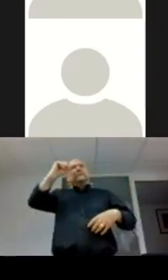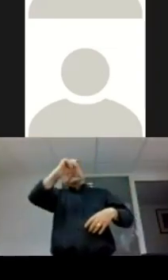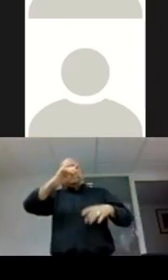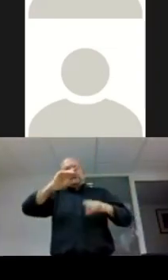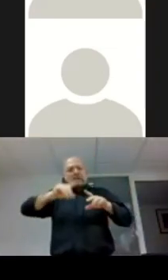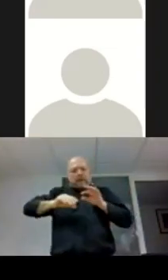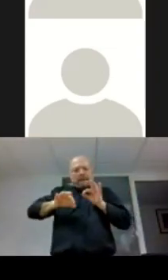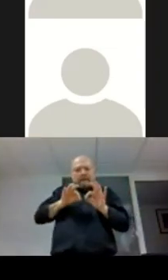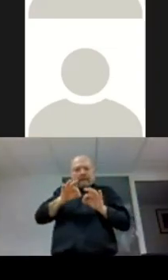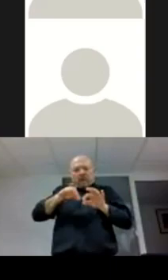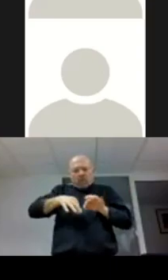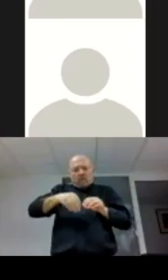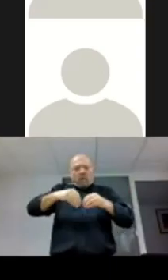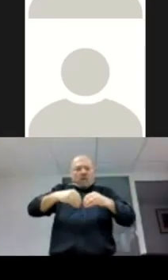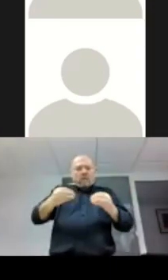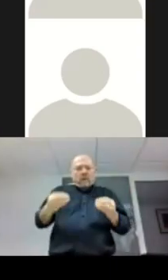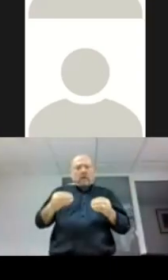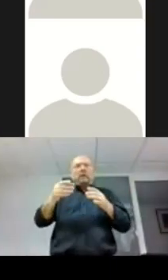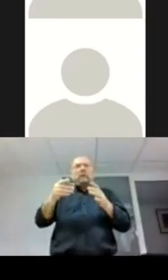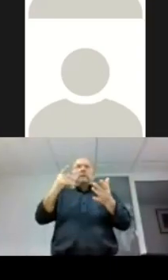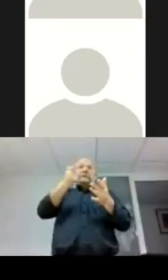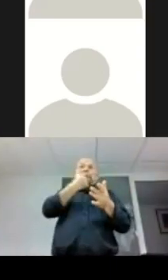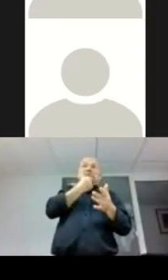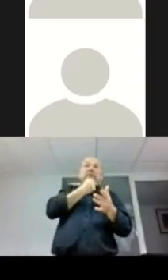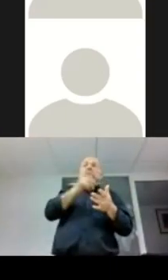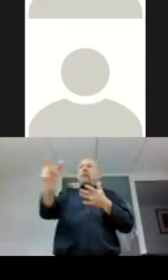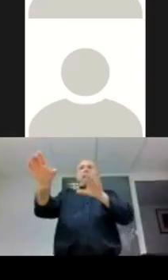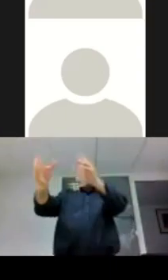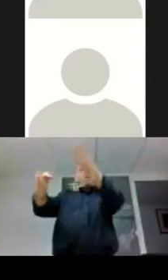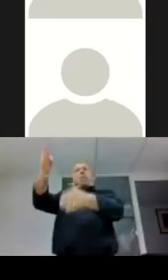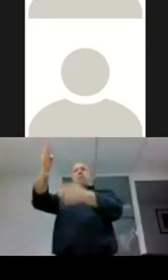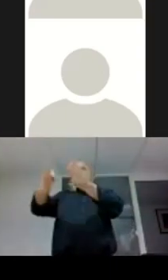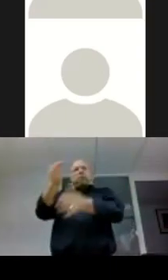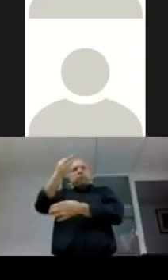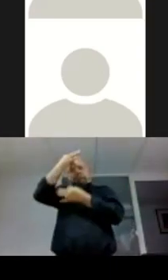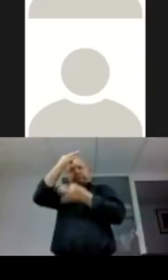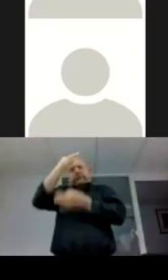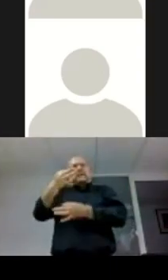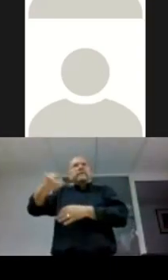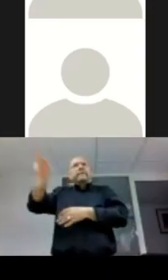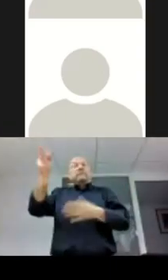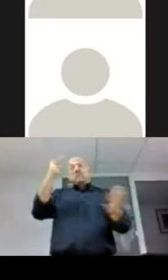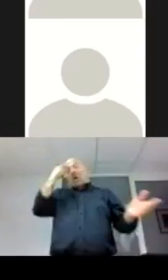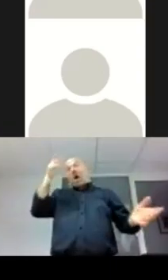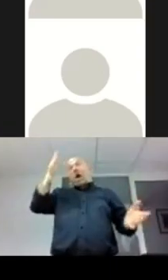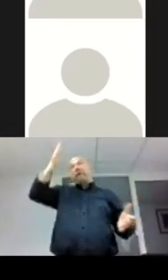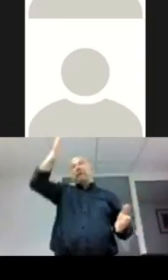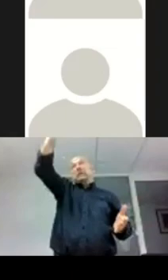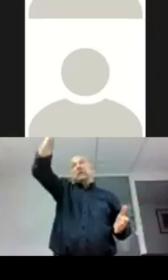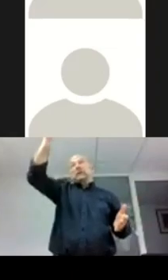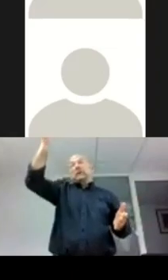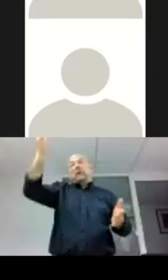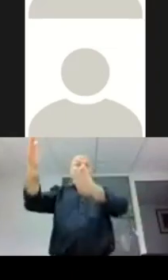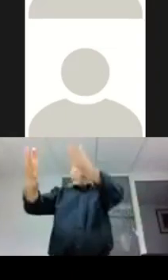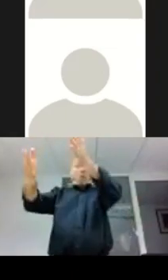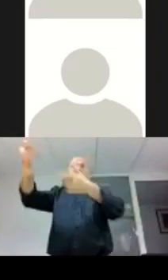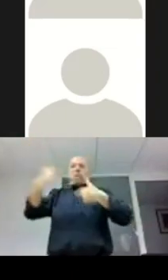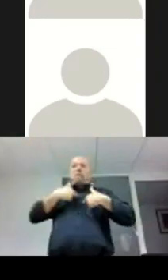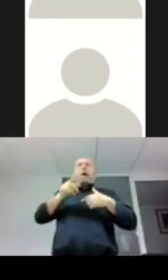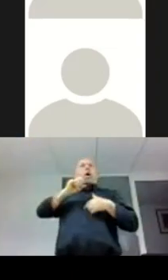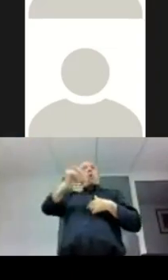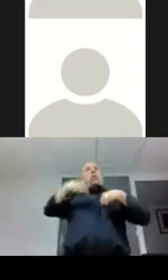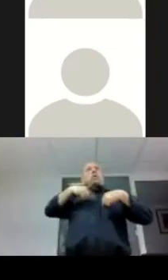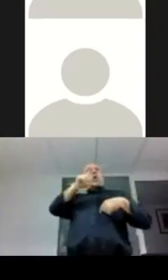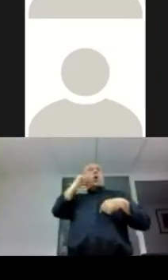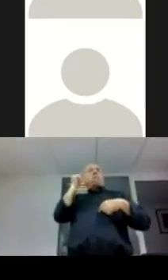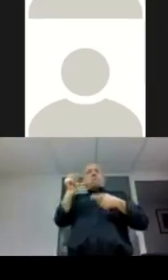plus précise dans des endroits difficiles comme peuvent l'être notamment la dissection du rectum. Donc peut-être que la chirurgie